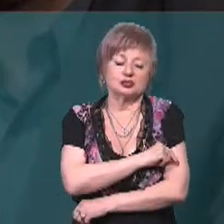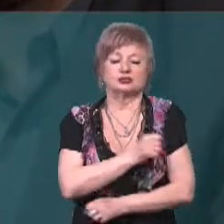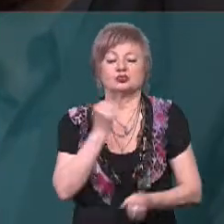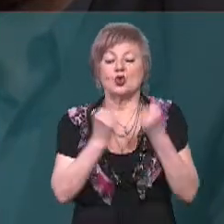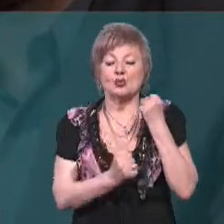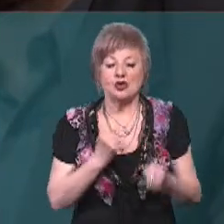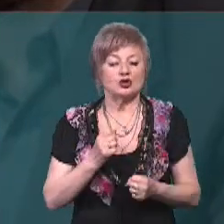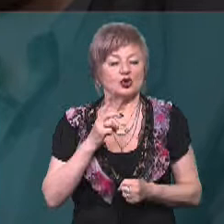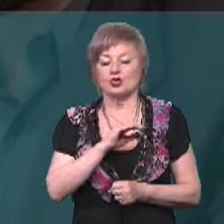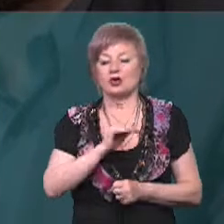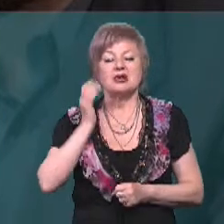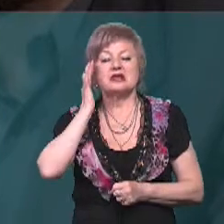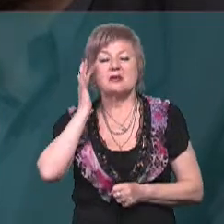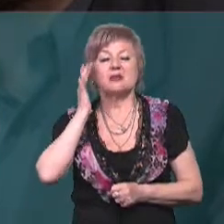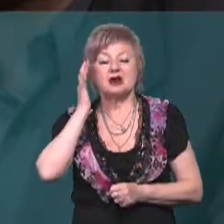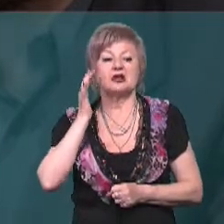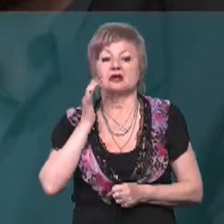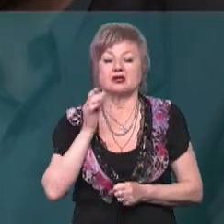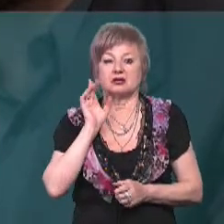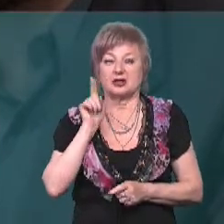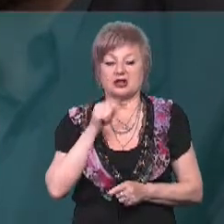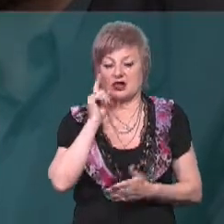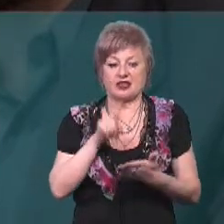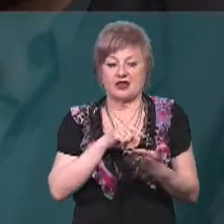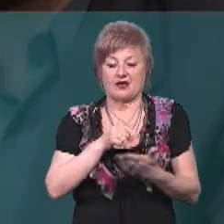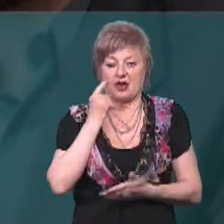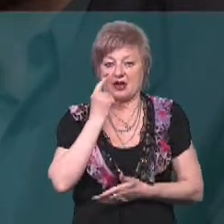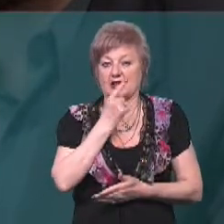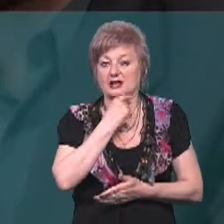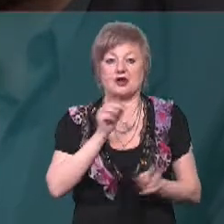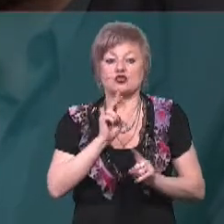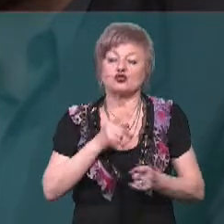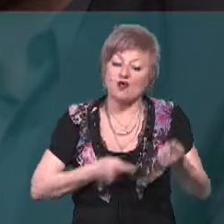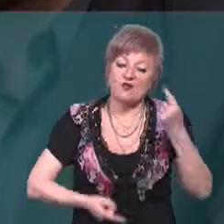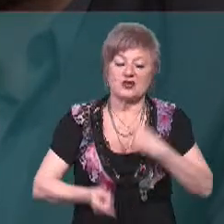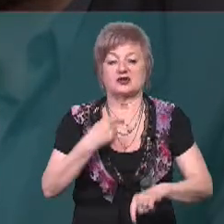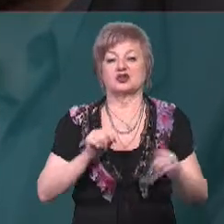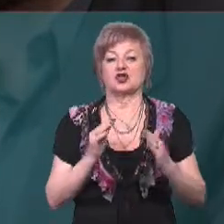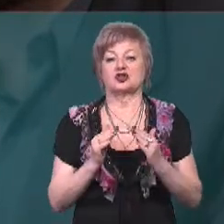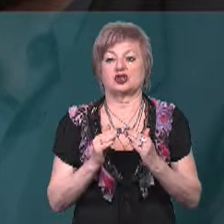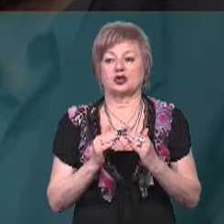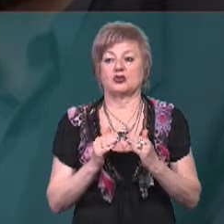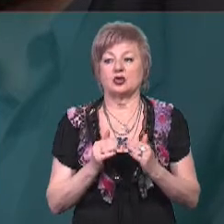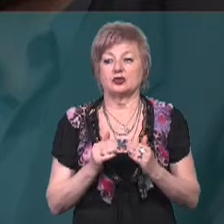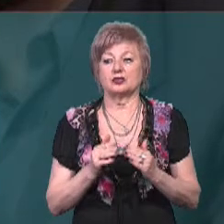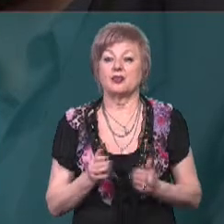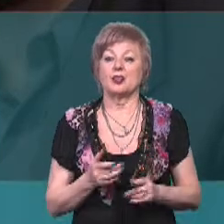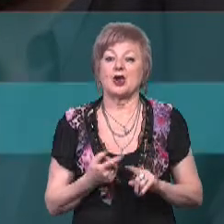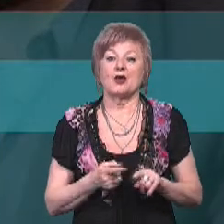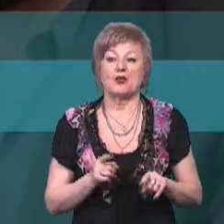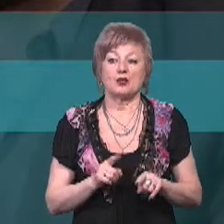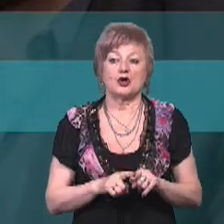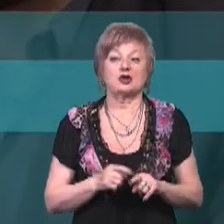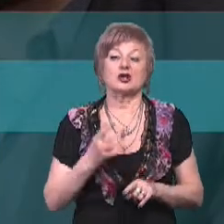відмови. І хлопці мріяли і не вірили своїм глазам, очам, що вони повертаються, що це чудо трапилось. Так ось,